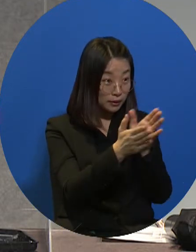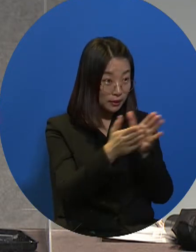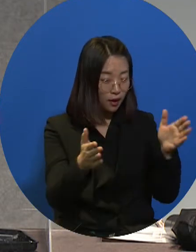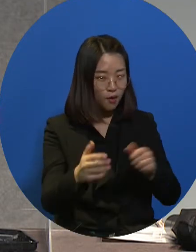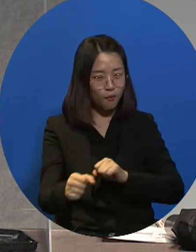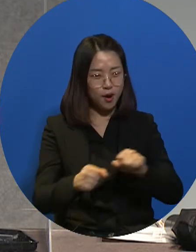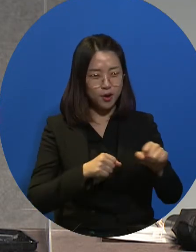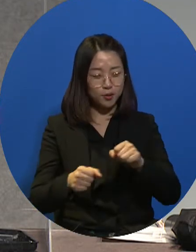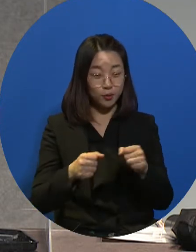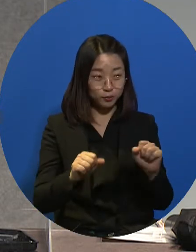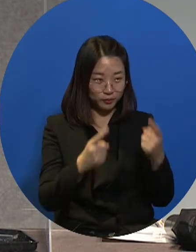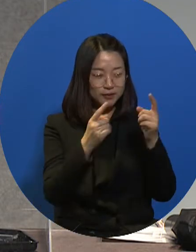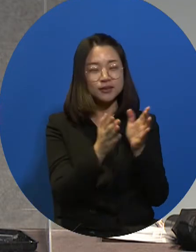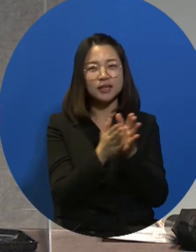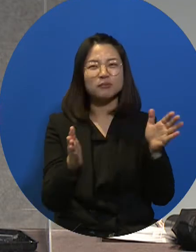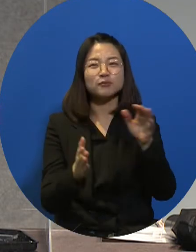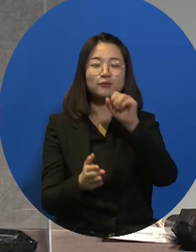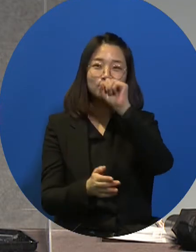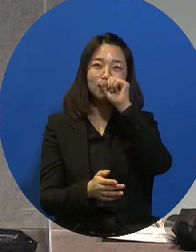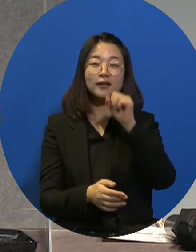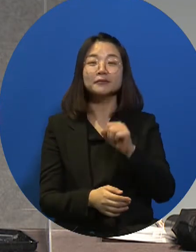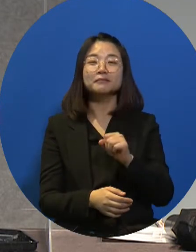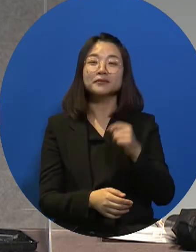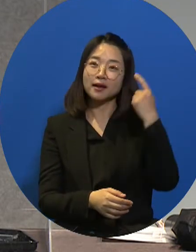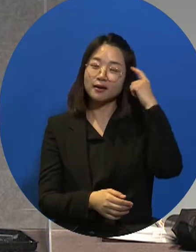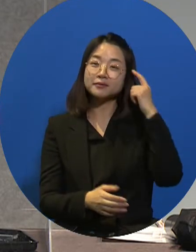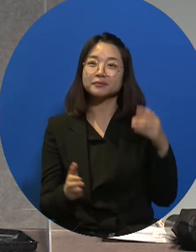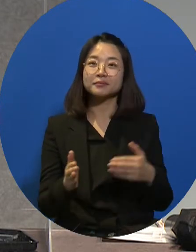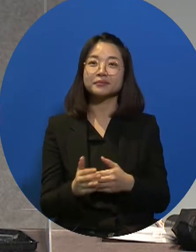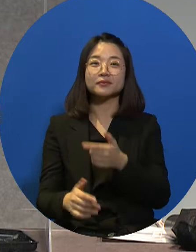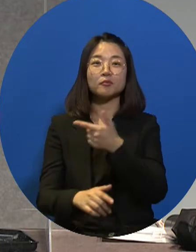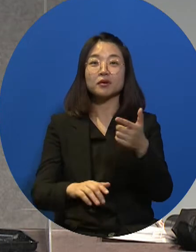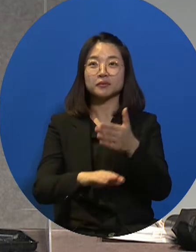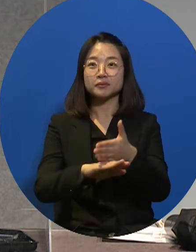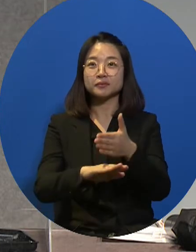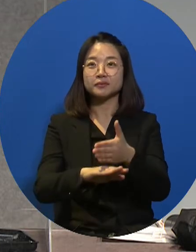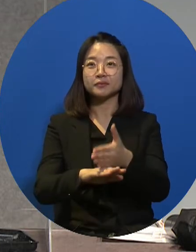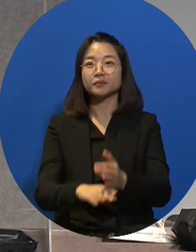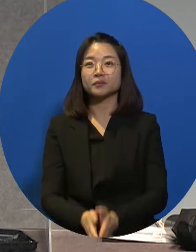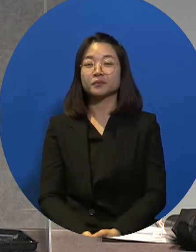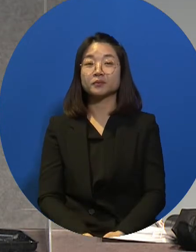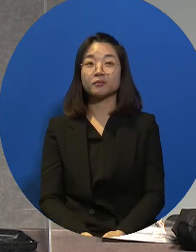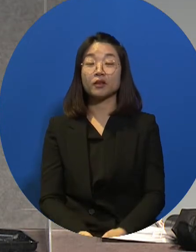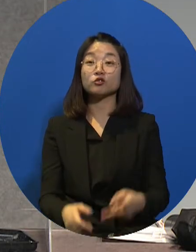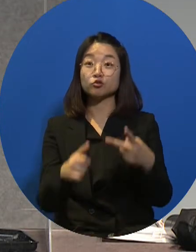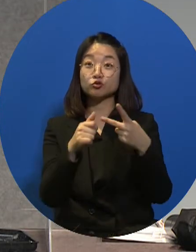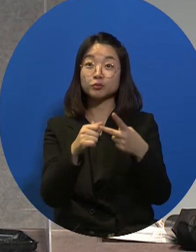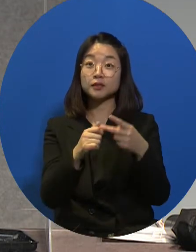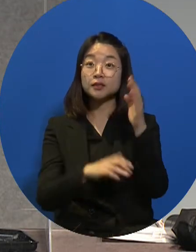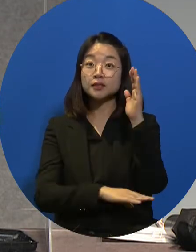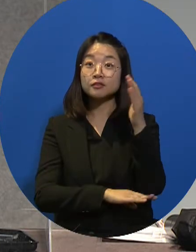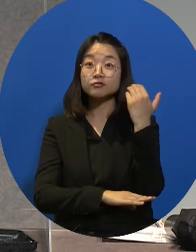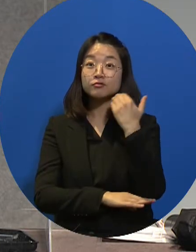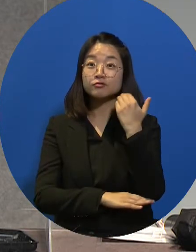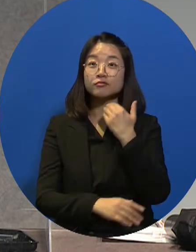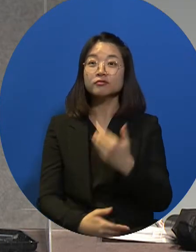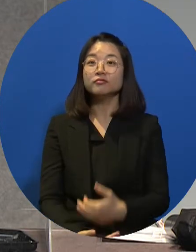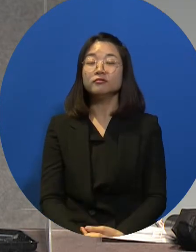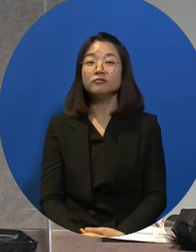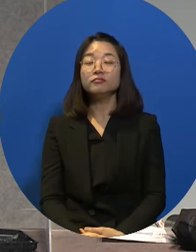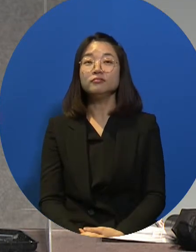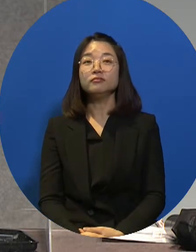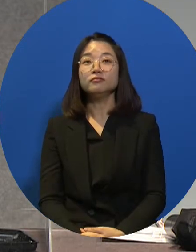활동을 이어나가면 좋겠다 이런 생각이 들었습니다. 정말 다시 한번 감사드리고요. 네, 두 번째 발제로 이어가겠습니다.